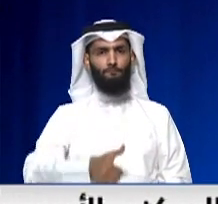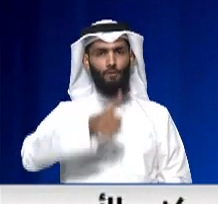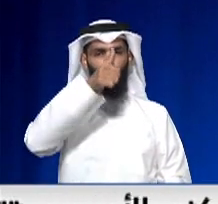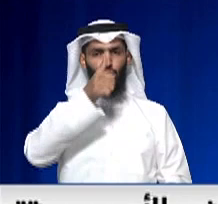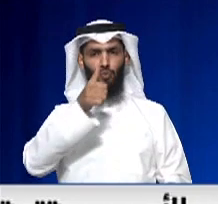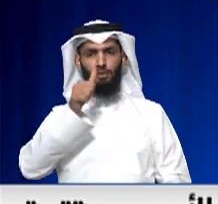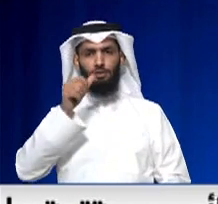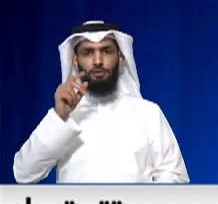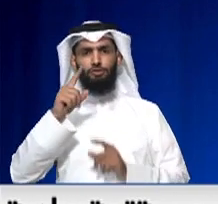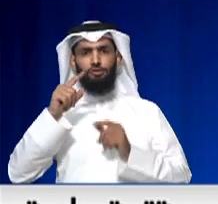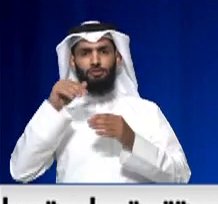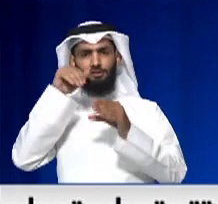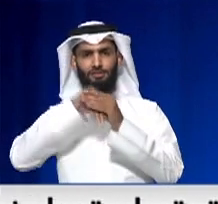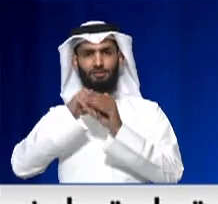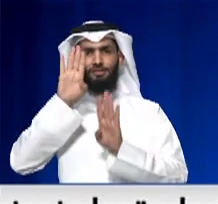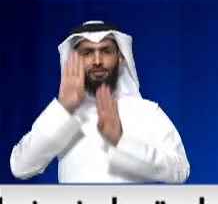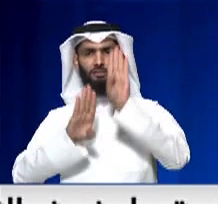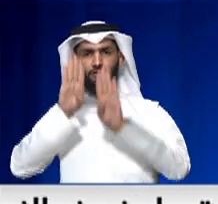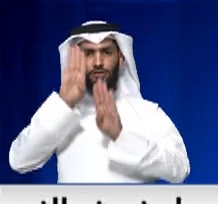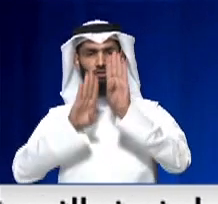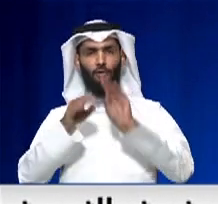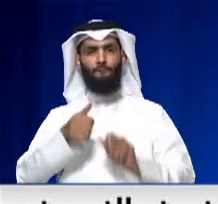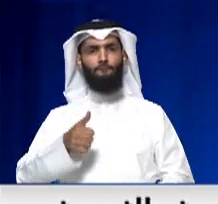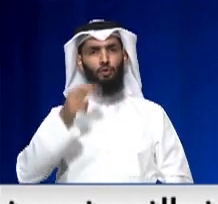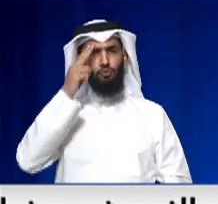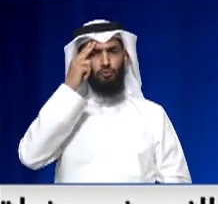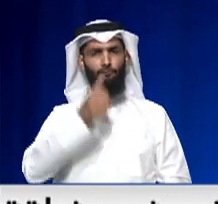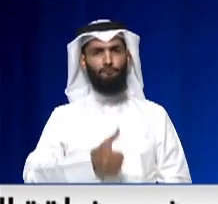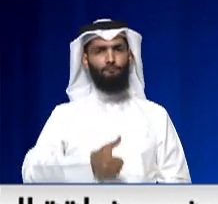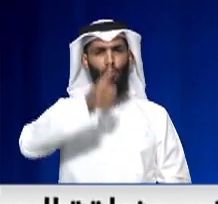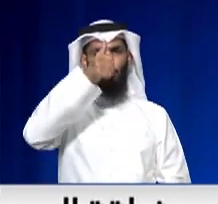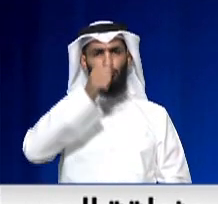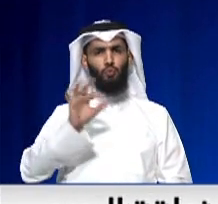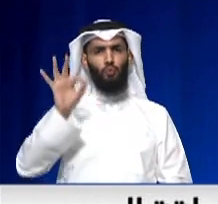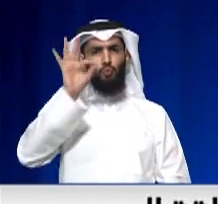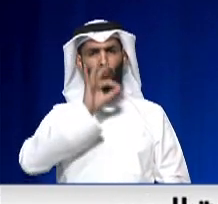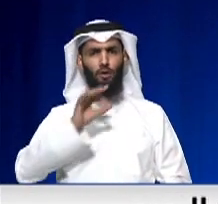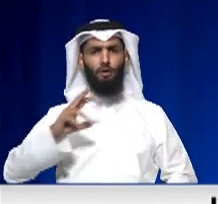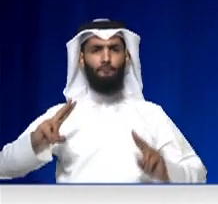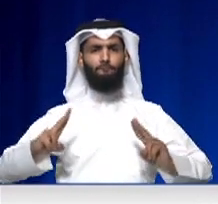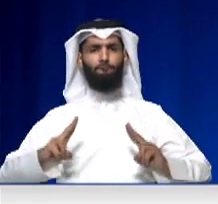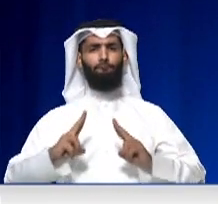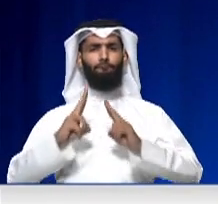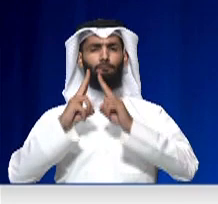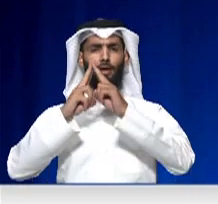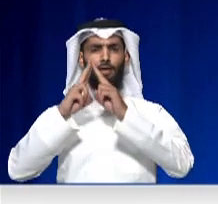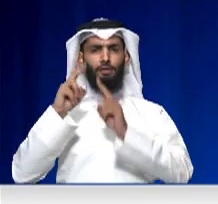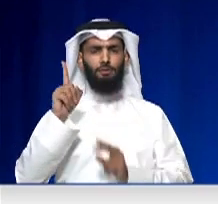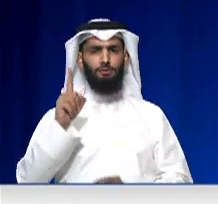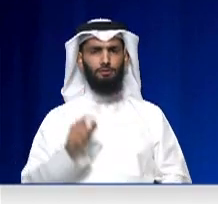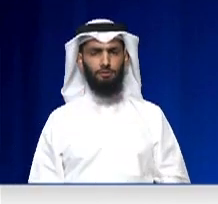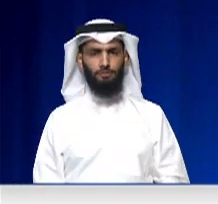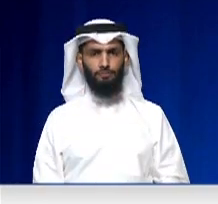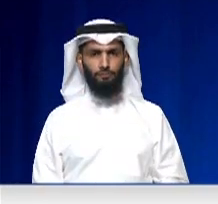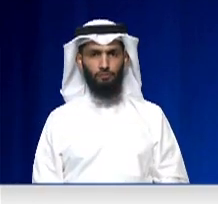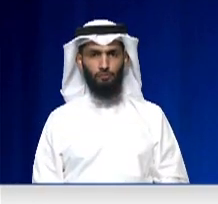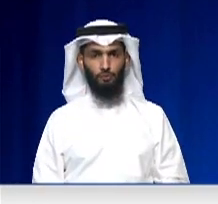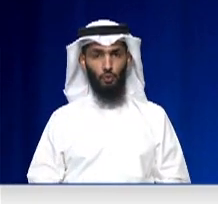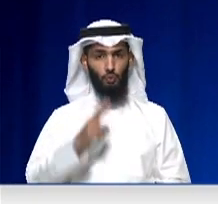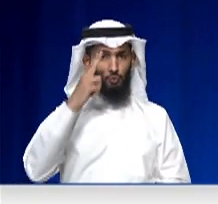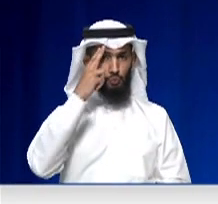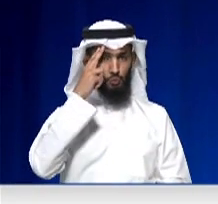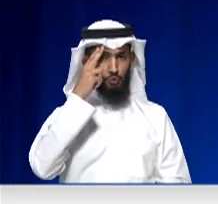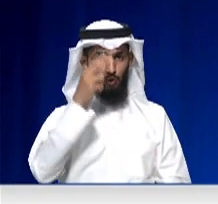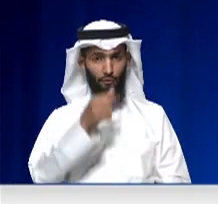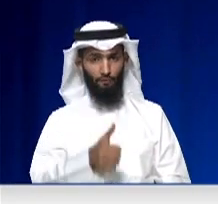جرت في مقر المكتب الدولي للمعارض في باريس مؤكدا سموه ان فوز المملكه العربيه